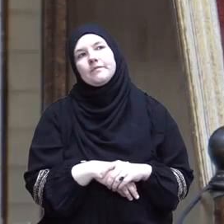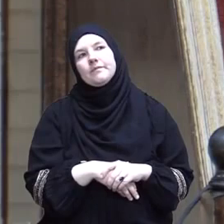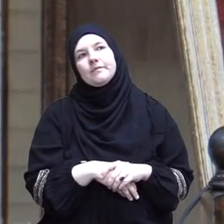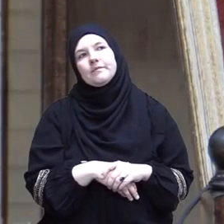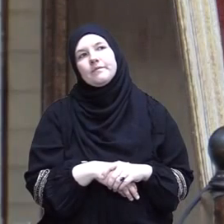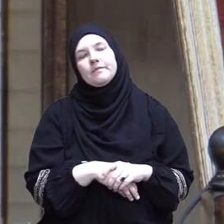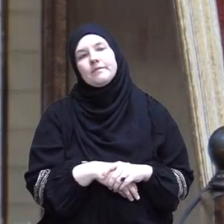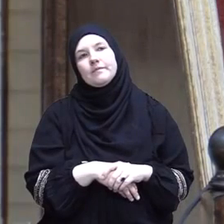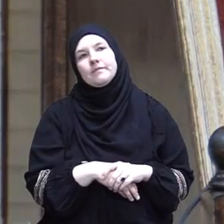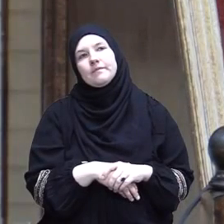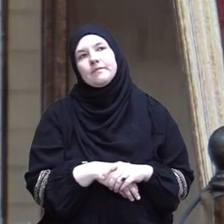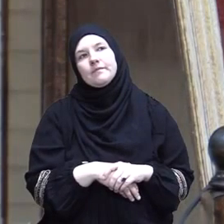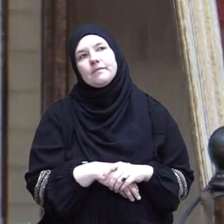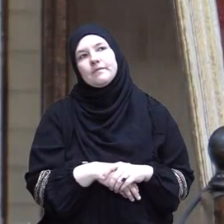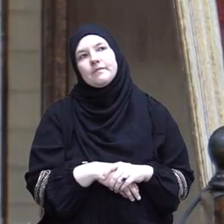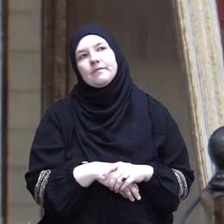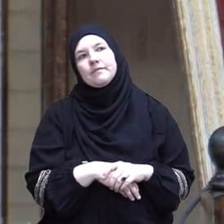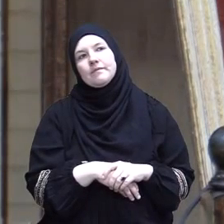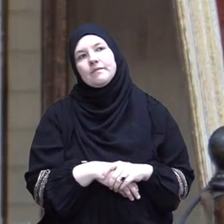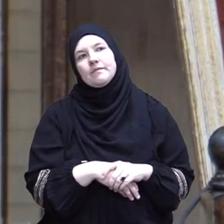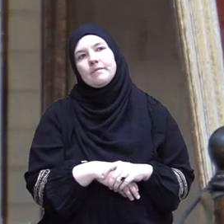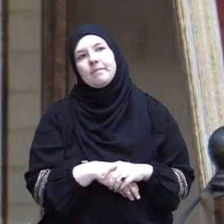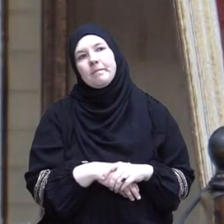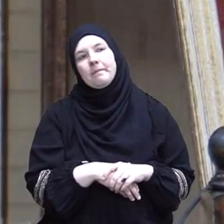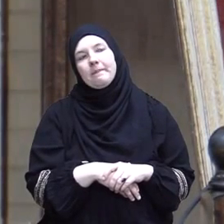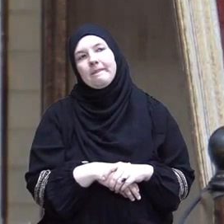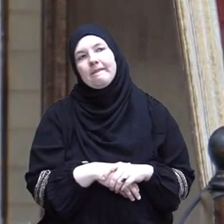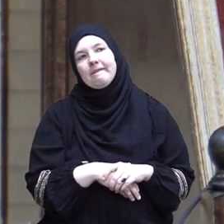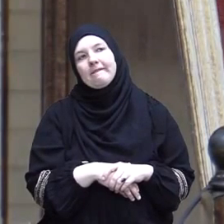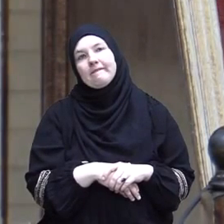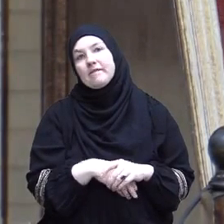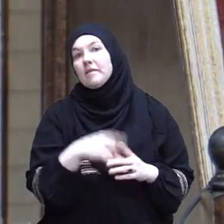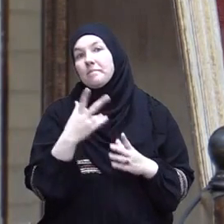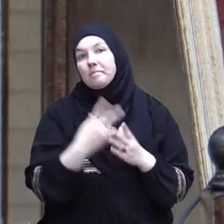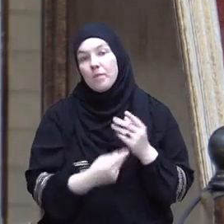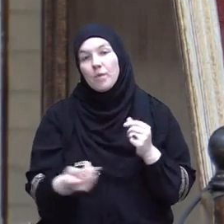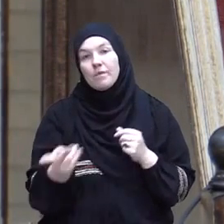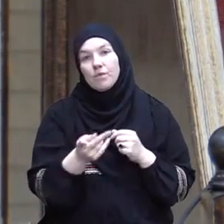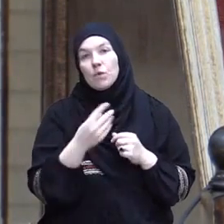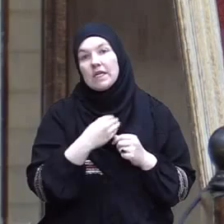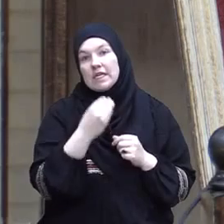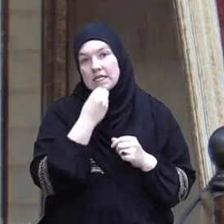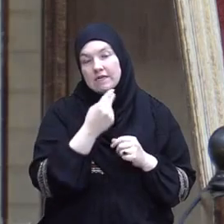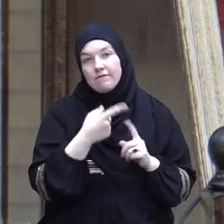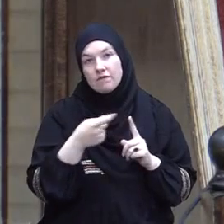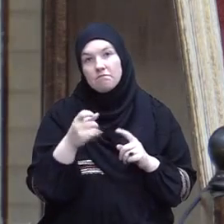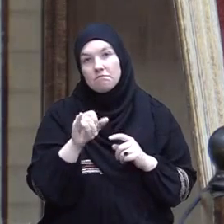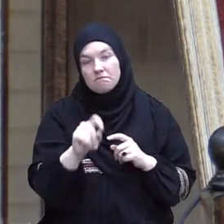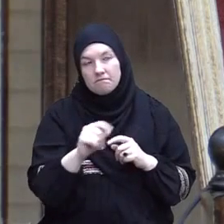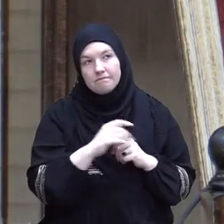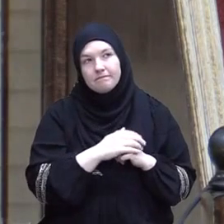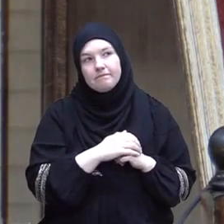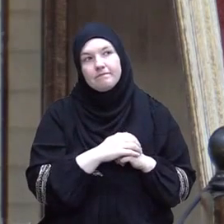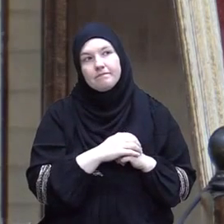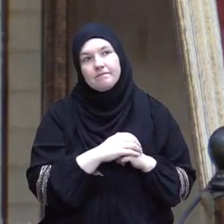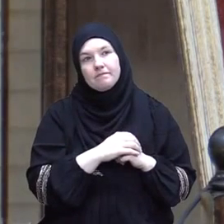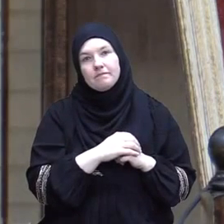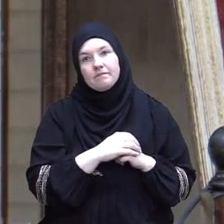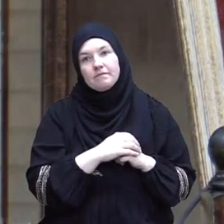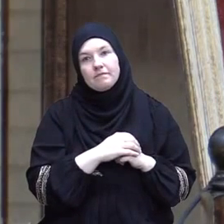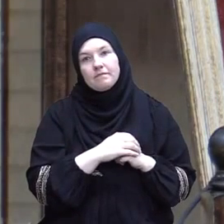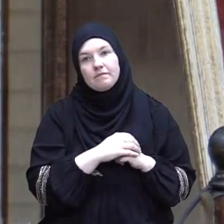وزوجك الجنة وكلا منها. And both of you eat from it. رغداً.